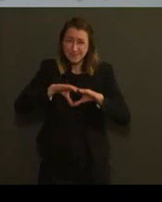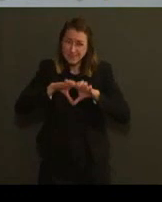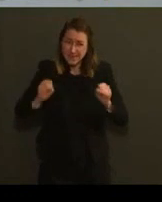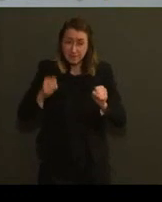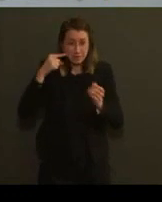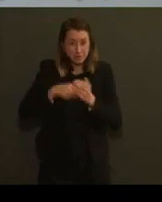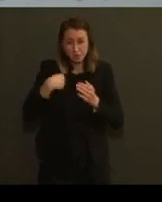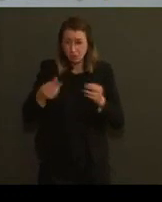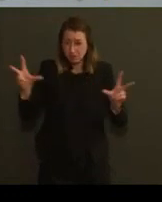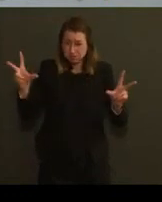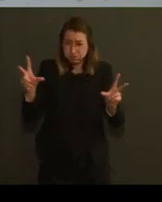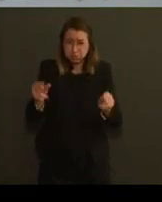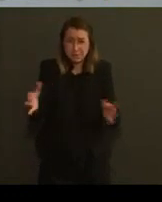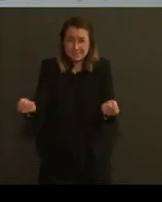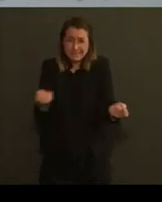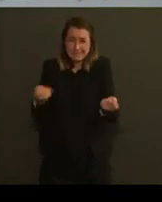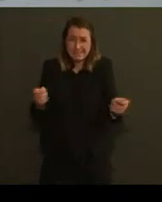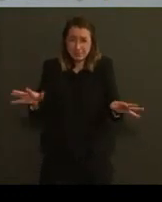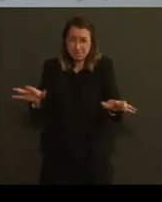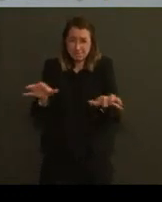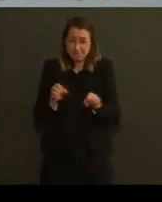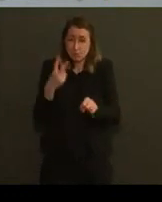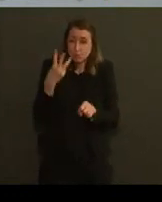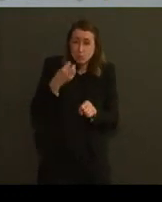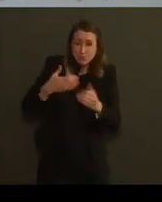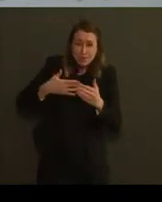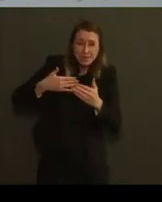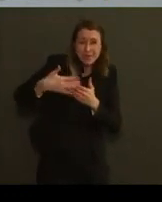dans les 2 à 3 prochaines semaines. Cette inversion de tendance ne vient